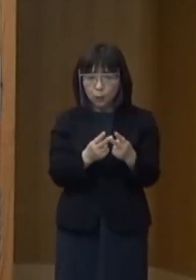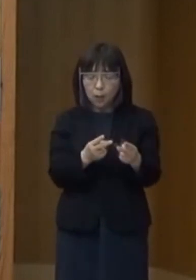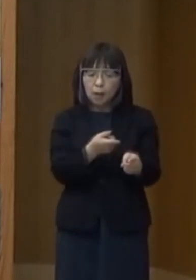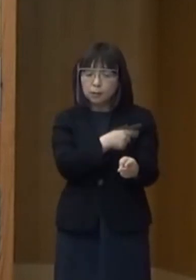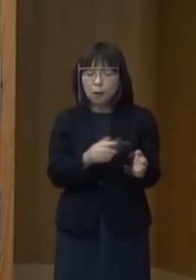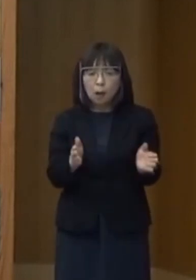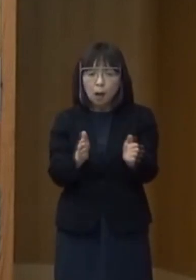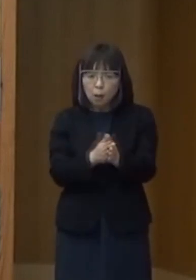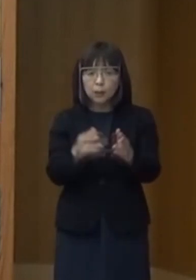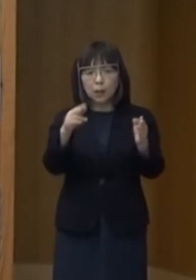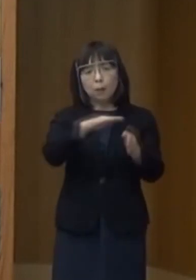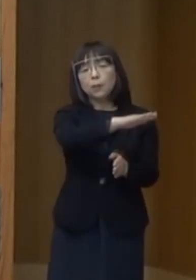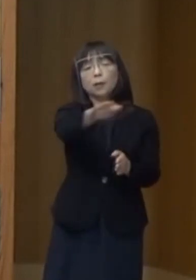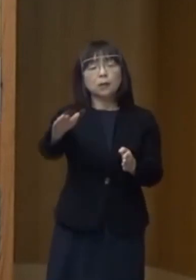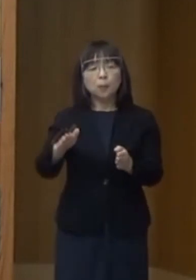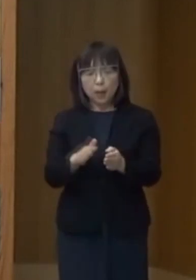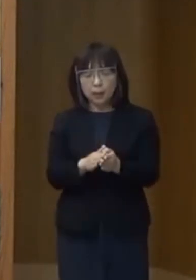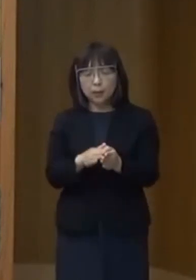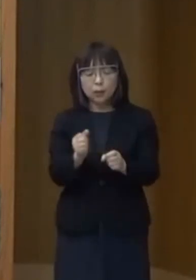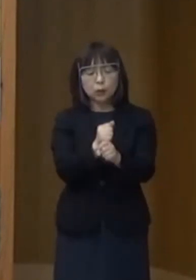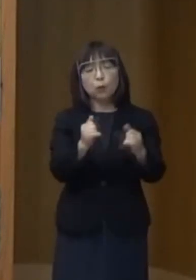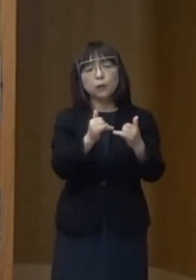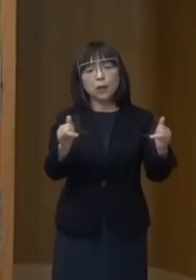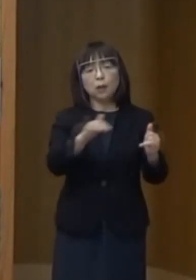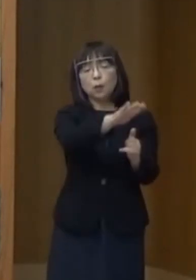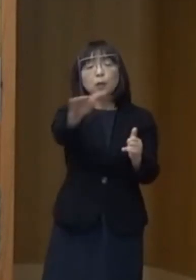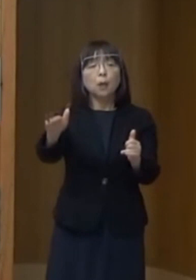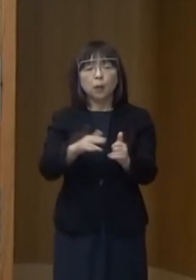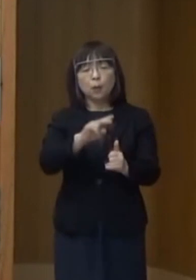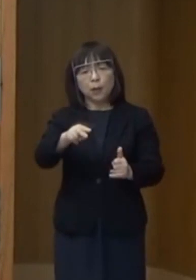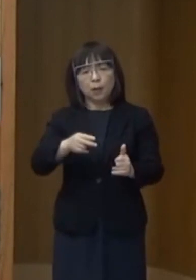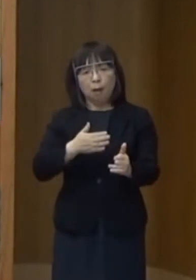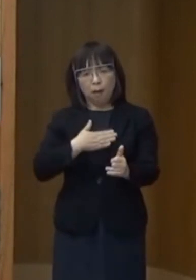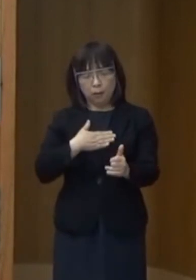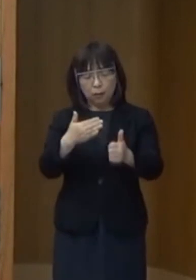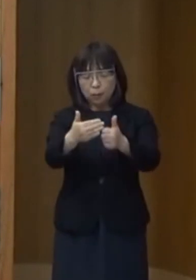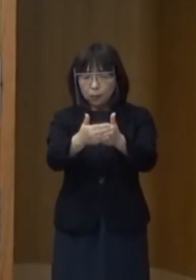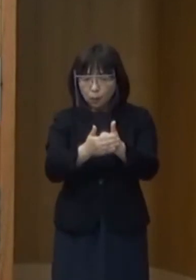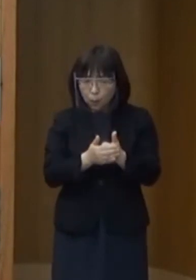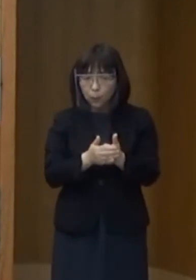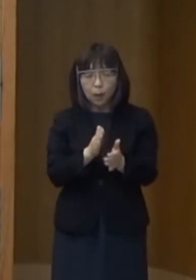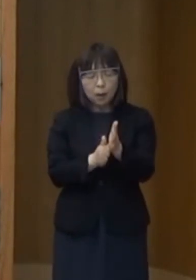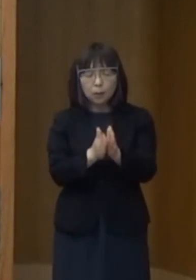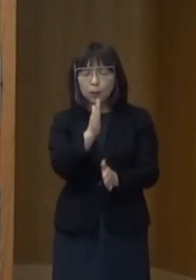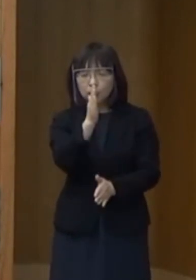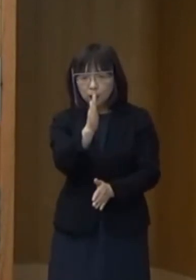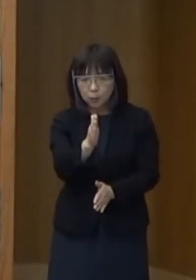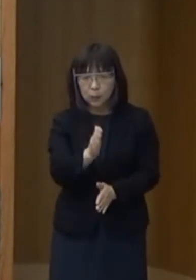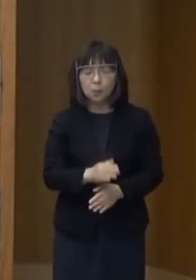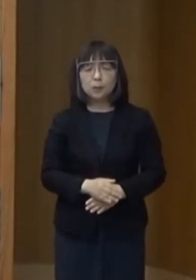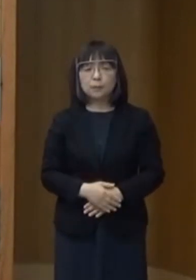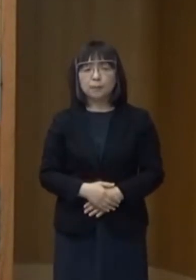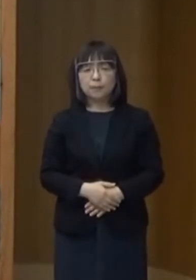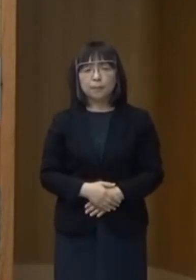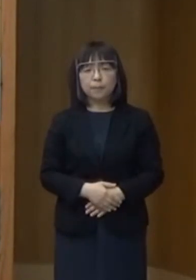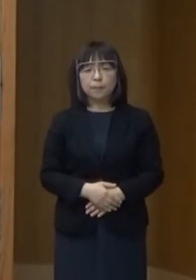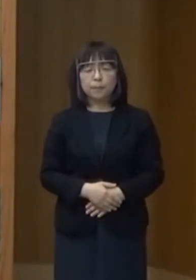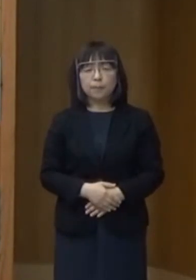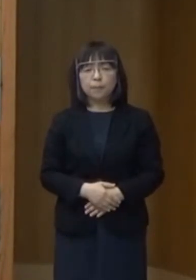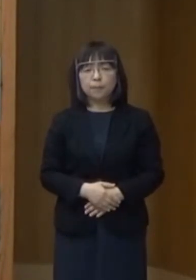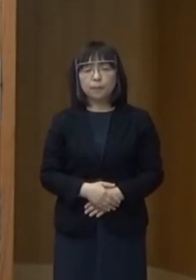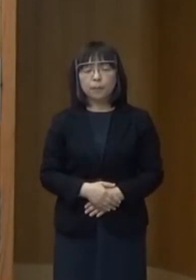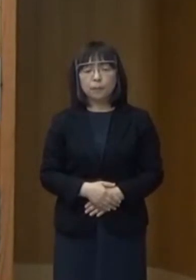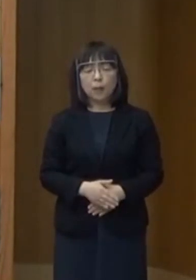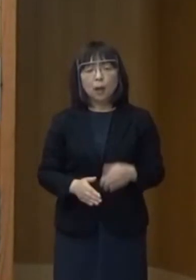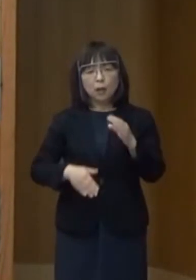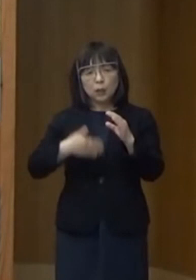ように、道民の皆様、事業者の方々のご理解とご協力を改めてお願い申し上げます。